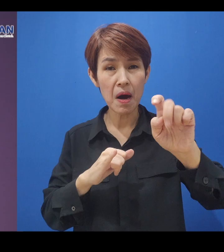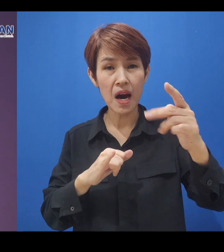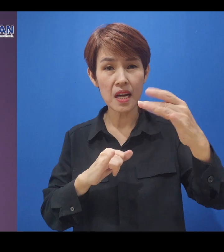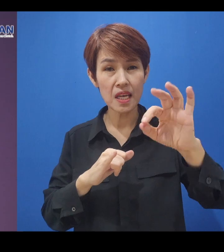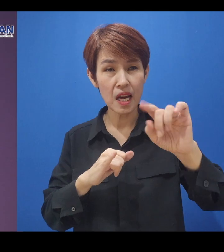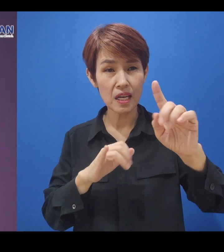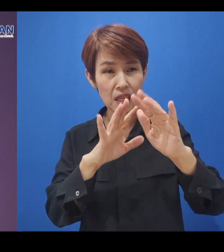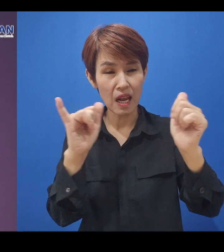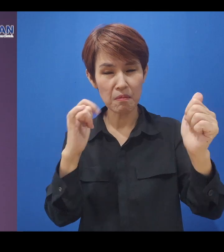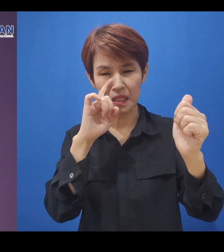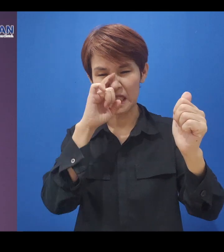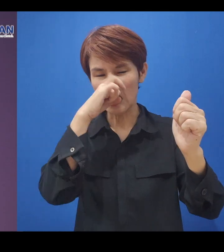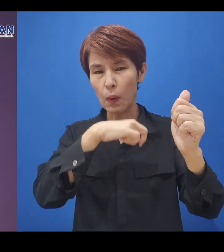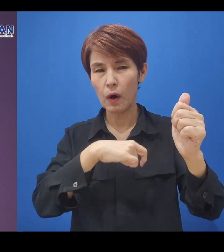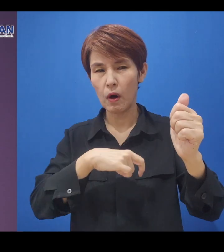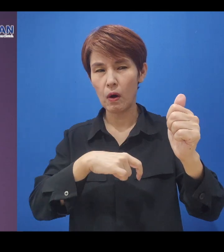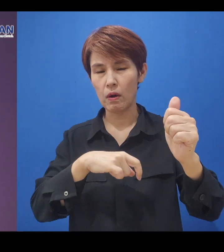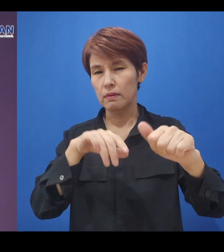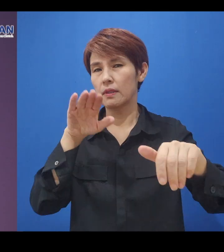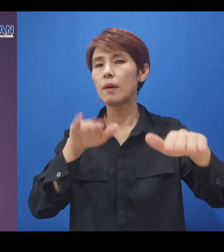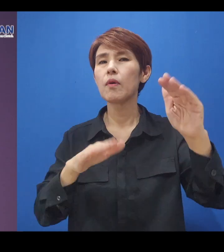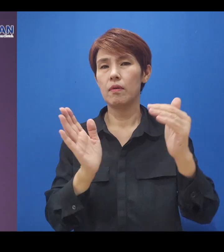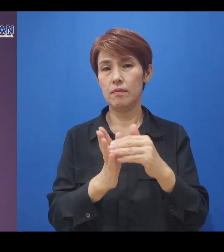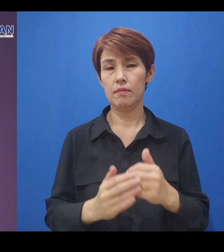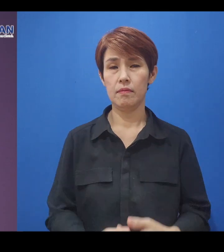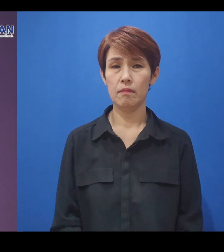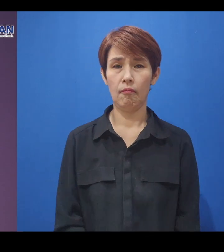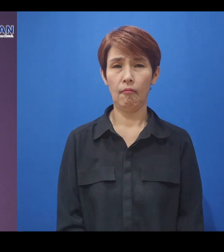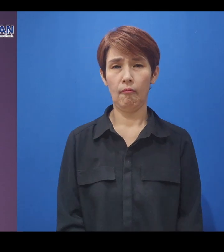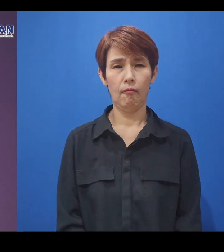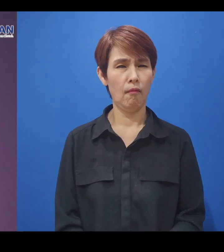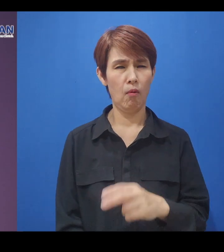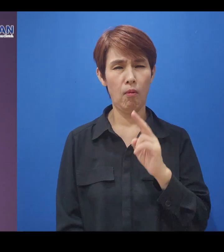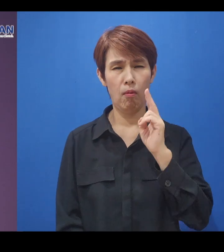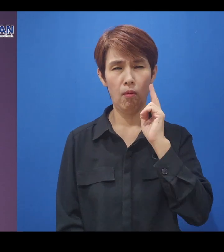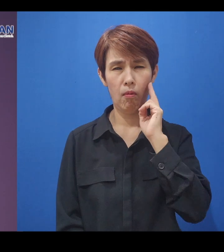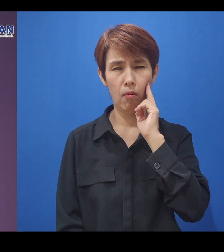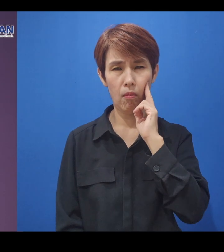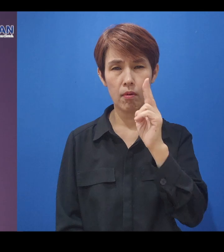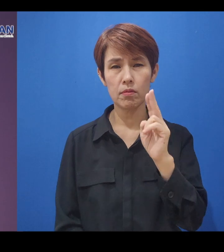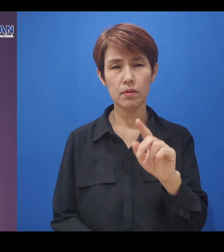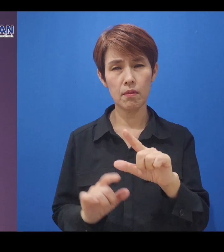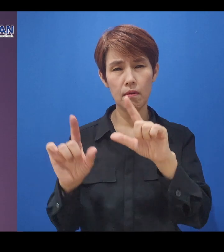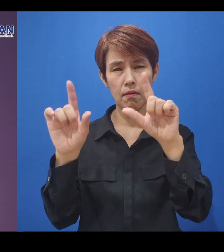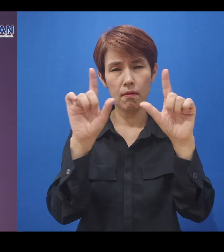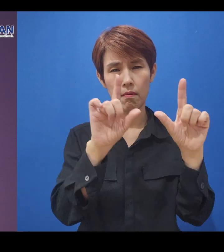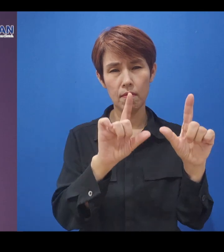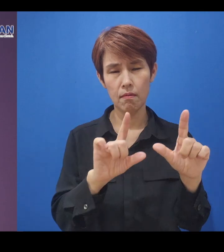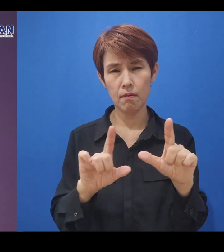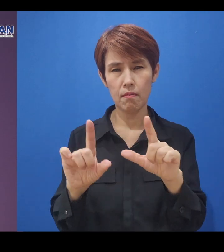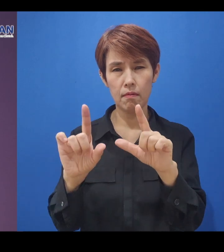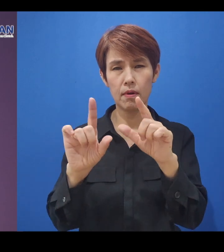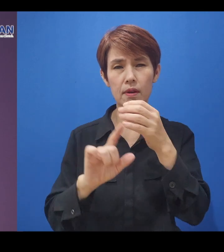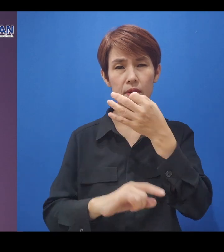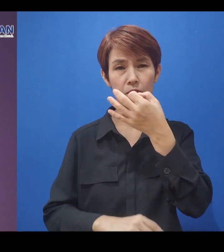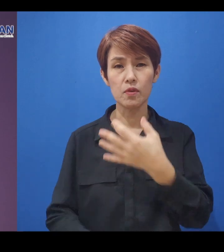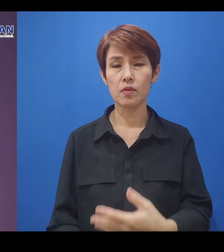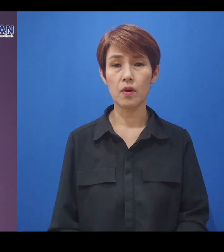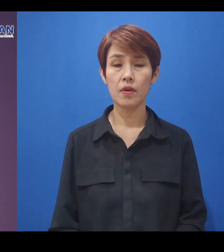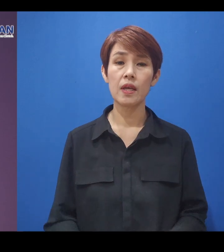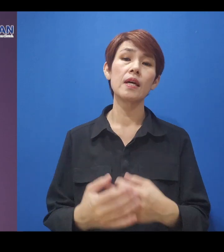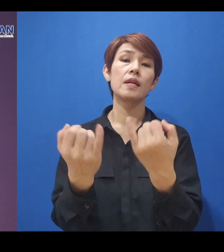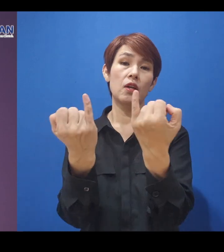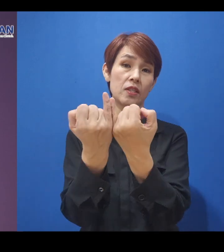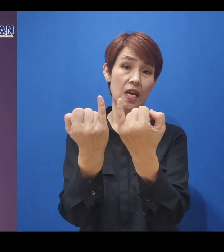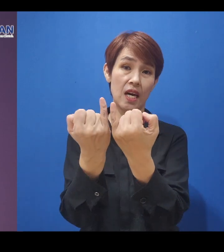사람들인 것처럼 늘 차별했어요. 참 외롭게 살았습니다. 특별히 여자들에